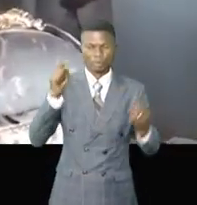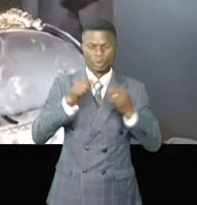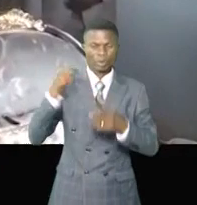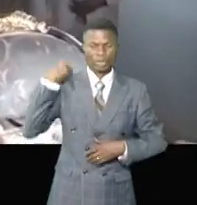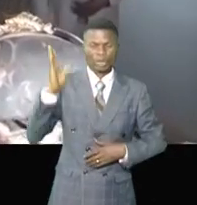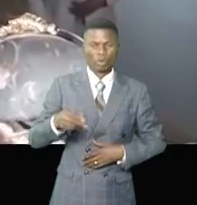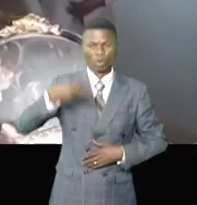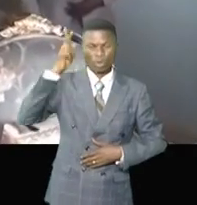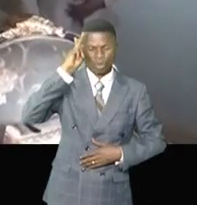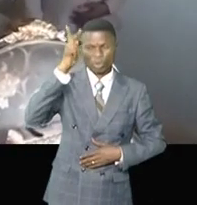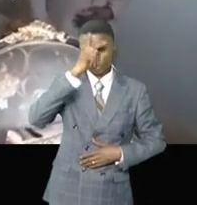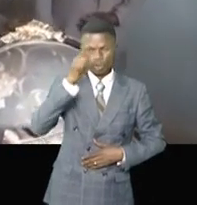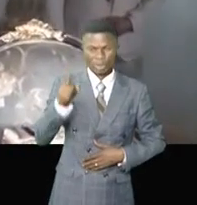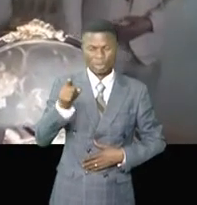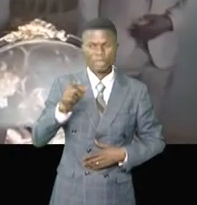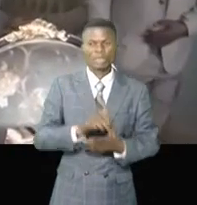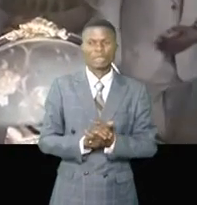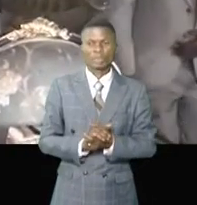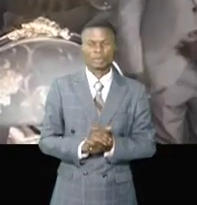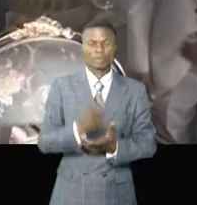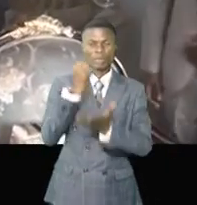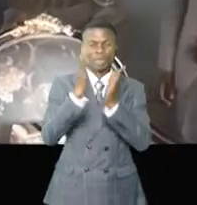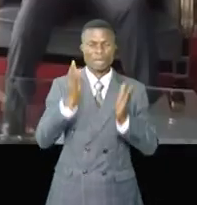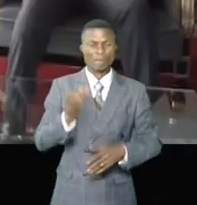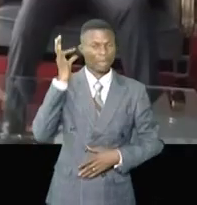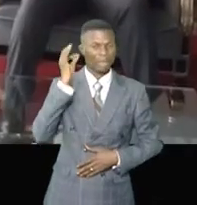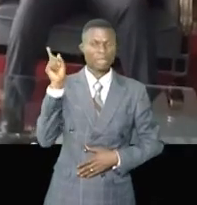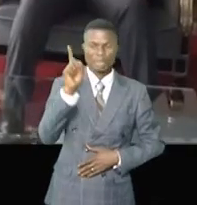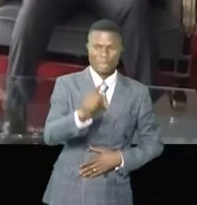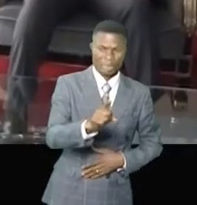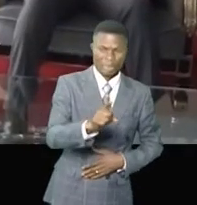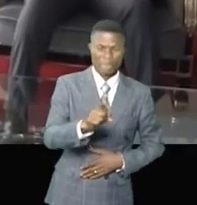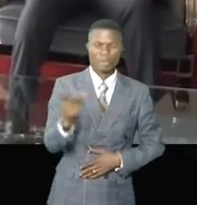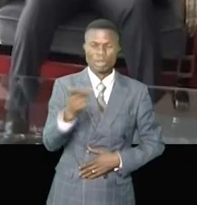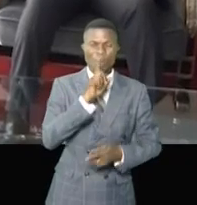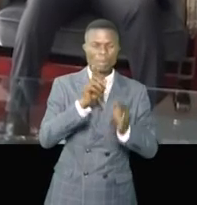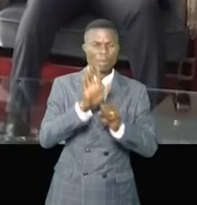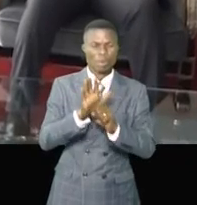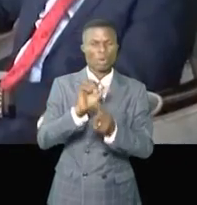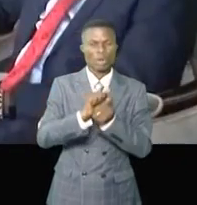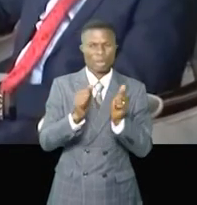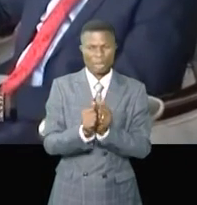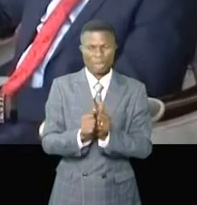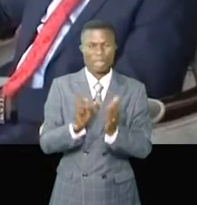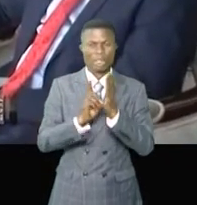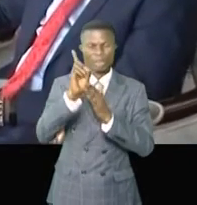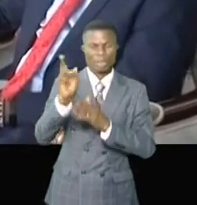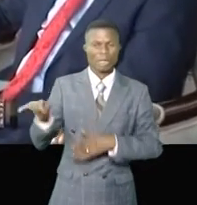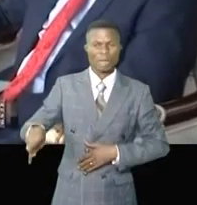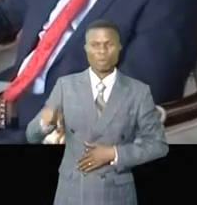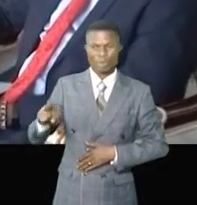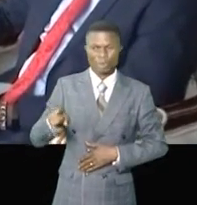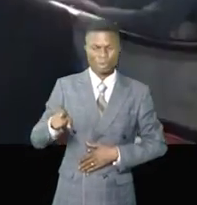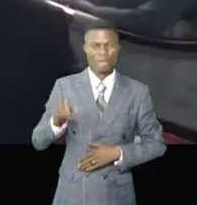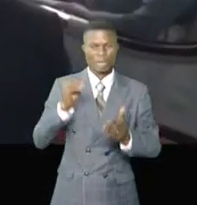du Haut-Katanga par l'ambassadeur du Kenya. Jacques Kabula Katoué et Georges Massafou ont abordé plusieurs points liés au développement. C'est